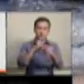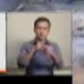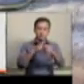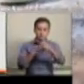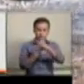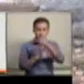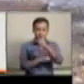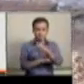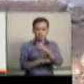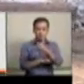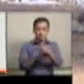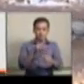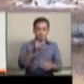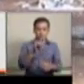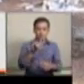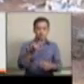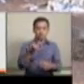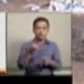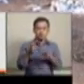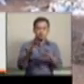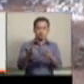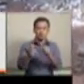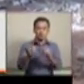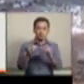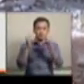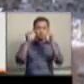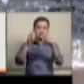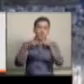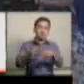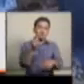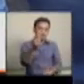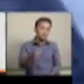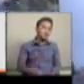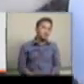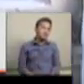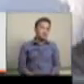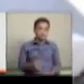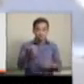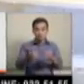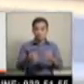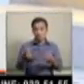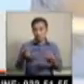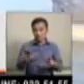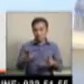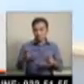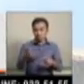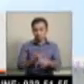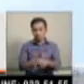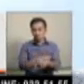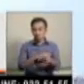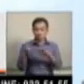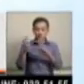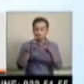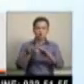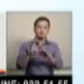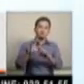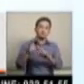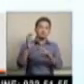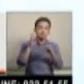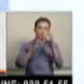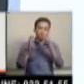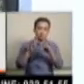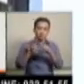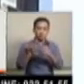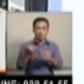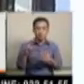na ginagamit sa mga skyway at pwede itong taasan depende na sa inyo. Sakali naman dumating ang malakas na hangin, wala nang dapat ipangamba